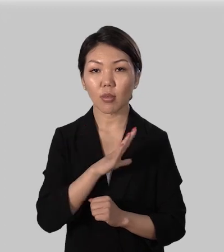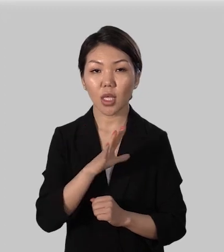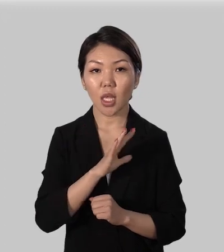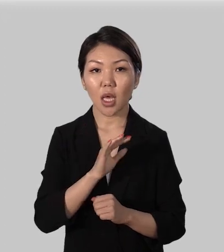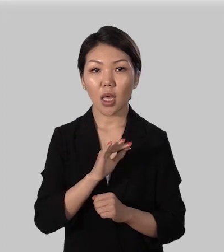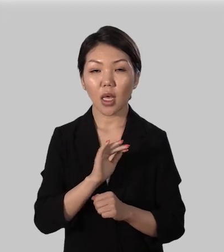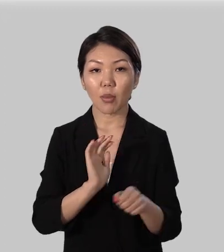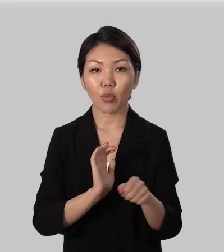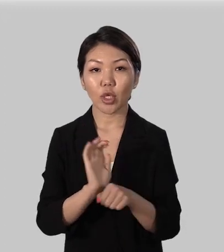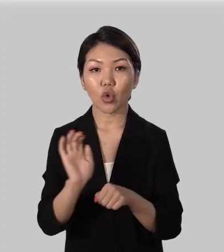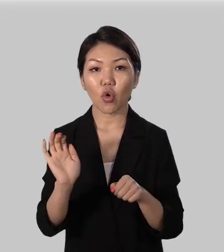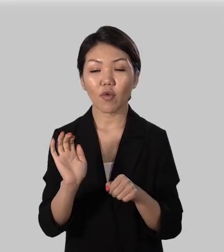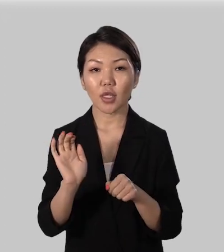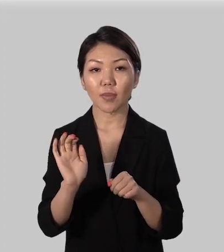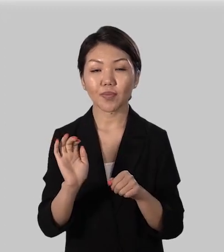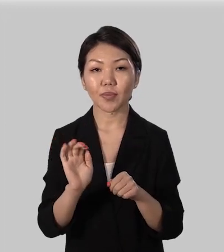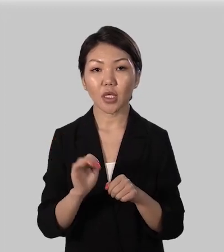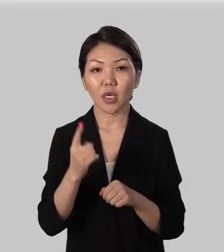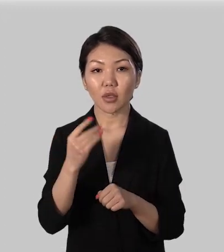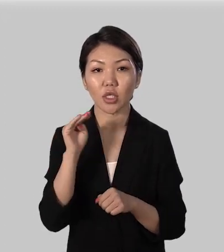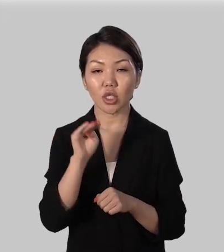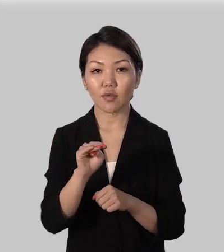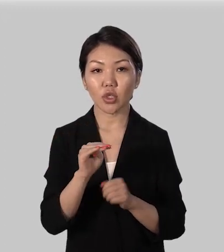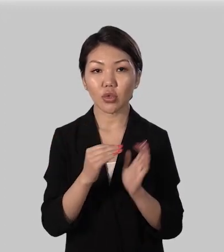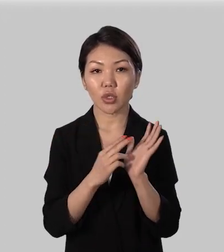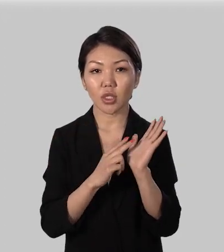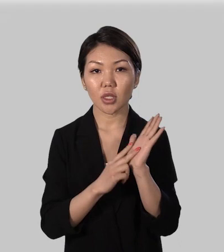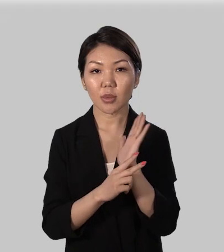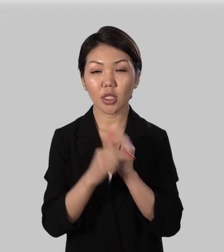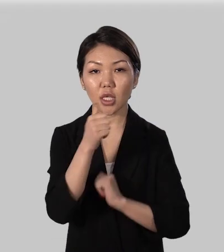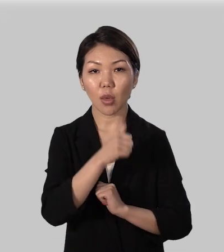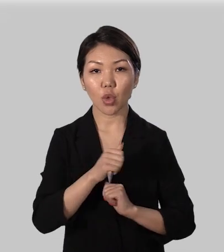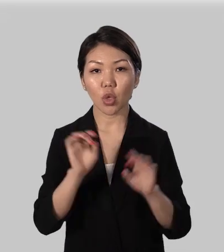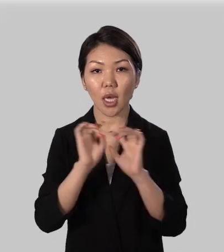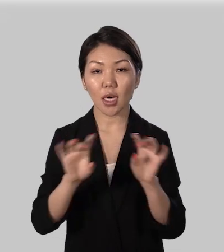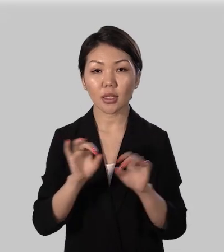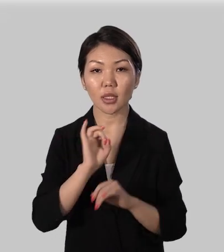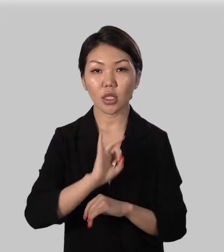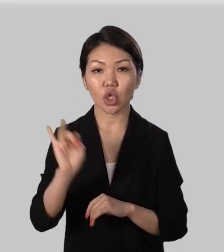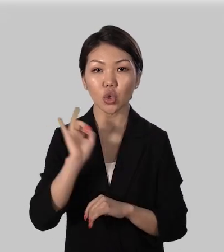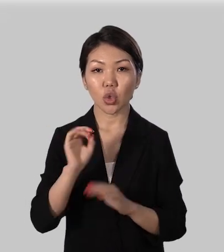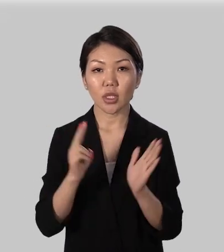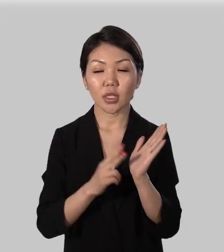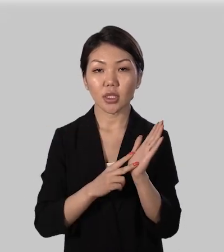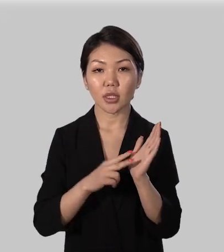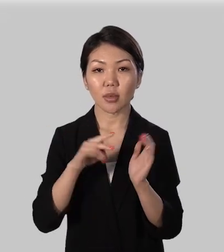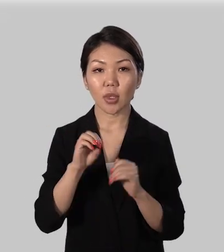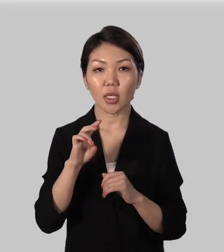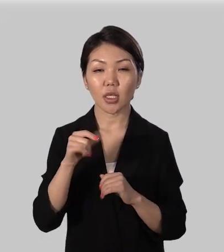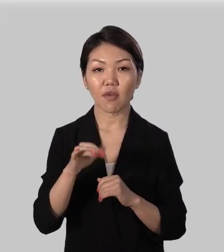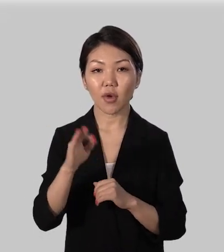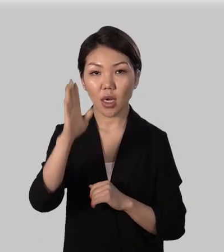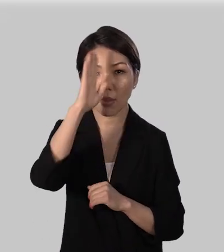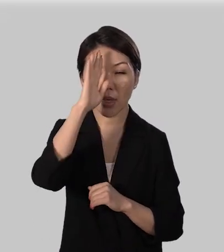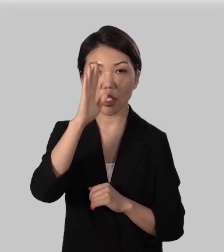в 1970 году она рассказывает историю семилетнего мальчика сироты который